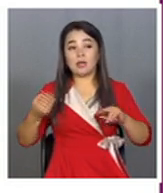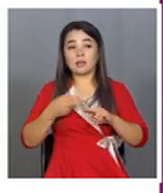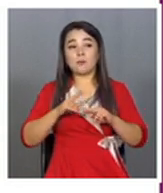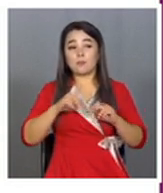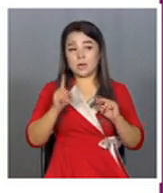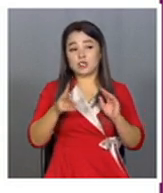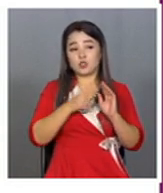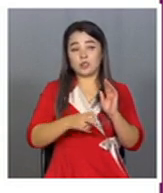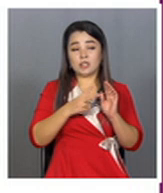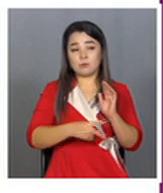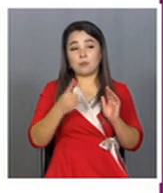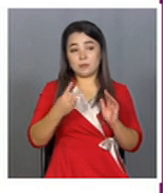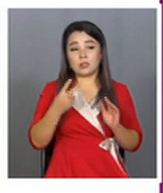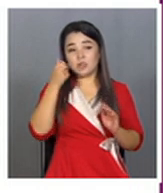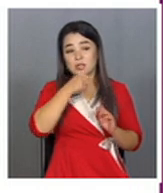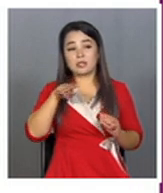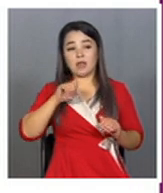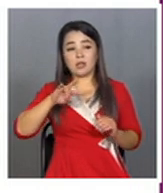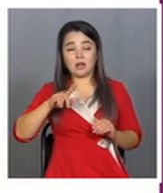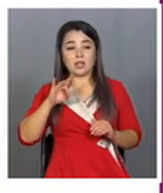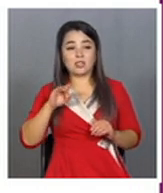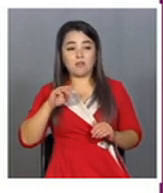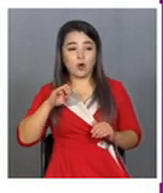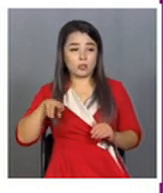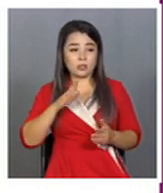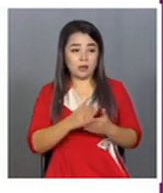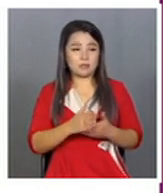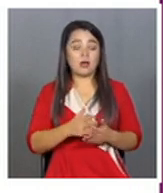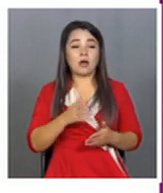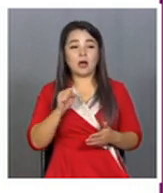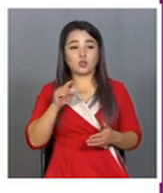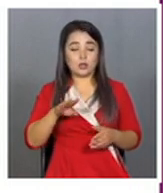жылы Даниэль Резерфорд азотты ашты.